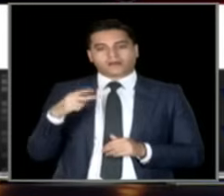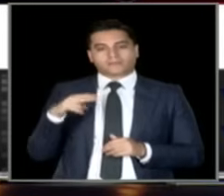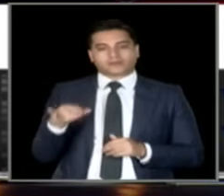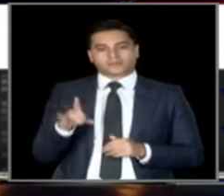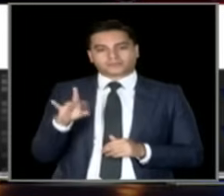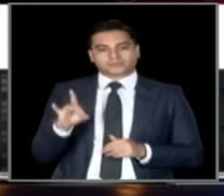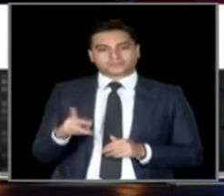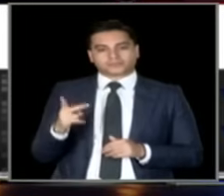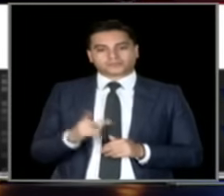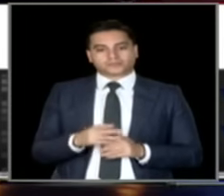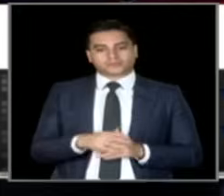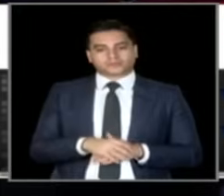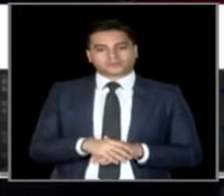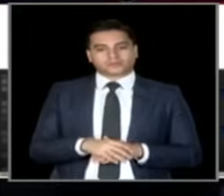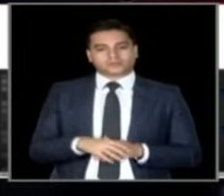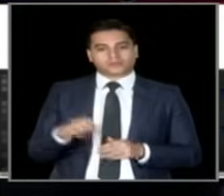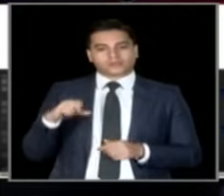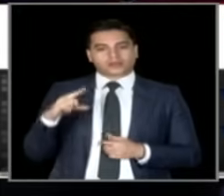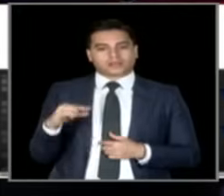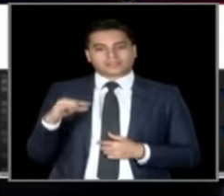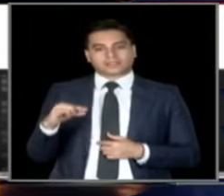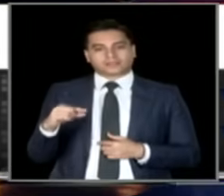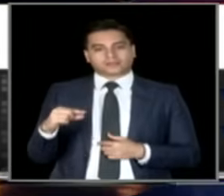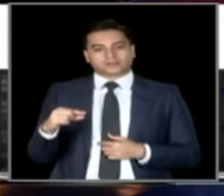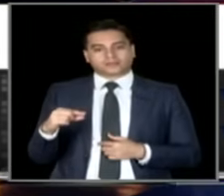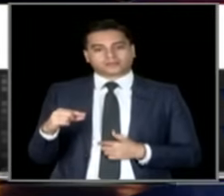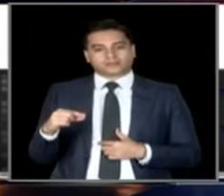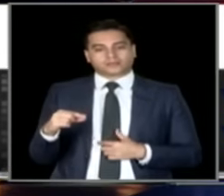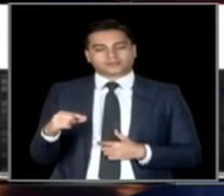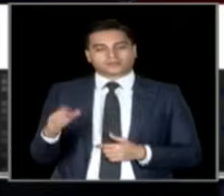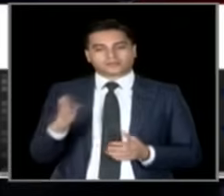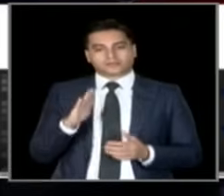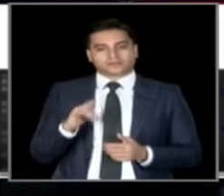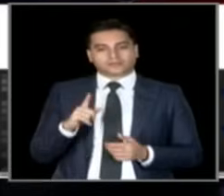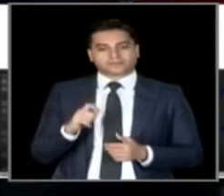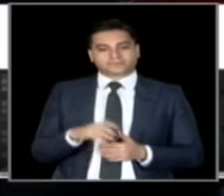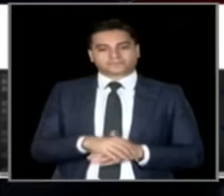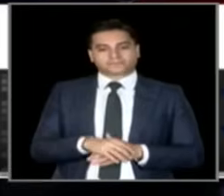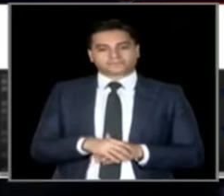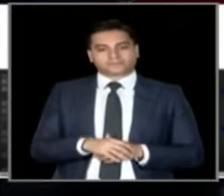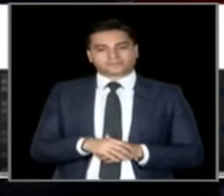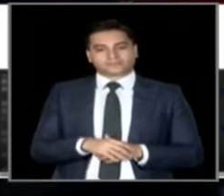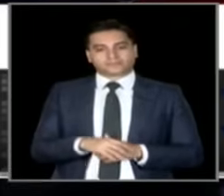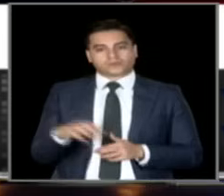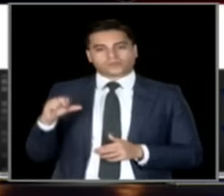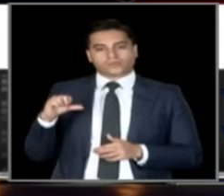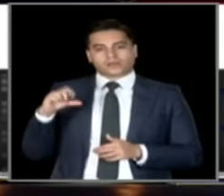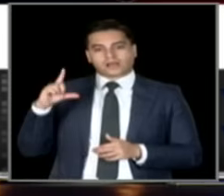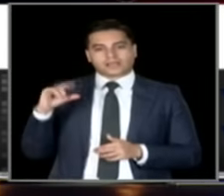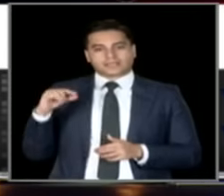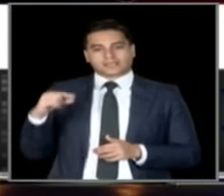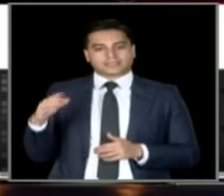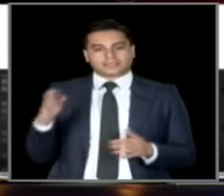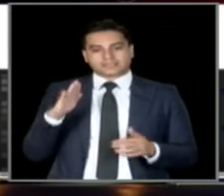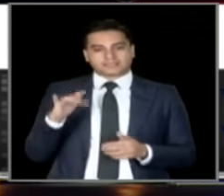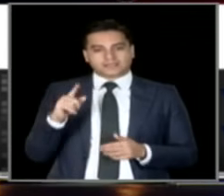برافو عليك. فبإذن الله وليد سيف، عشان يحيى يخلف أنا عارف، يحيى خلف أنا عارف أعماله تقريبا. وليد سيف هو اللي